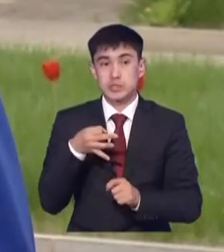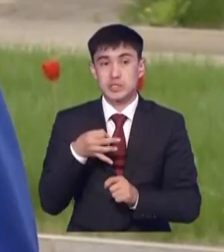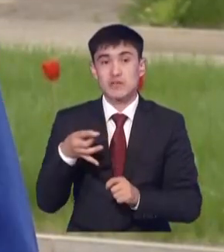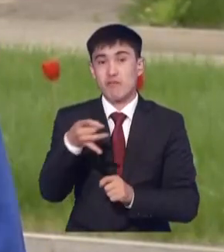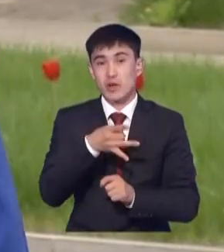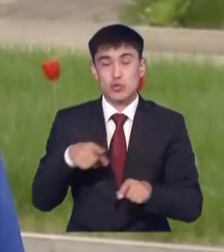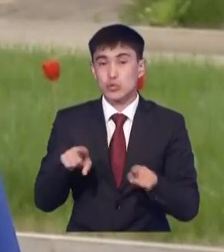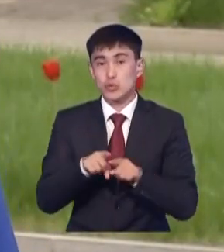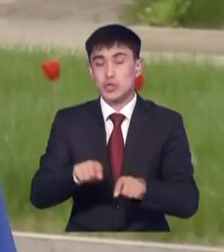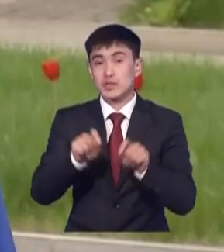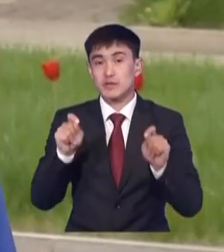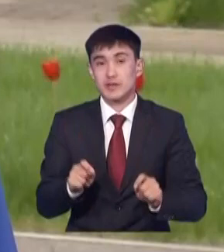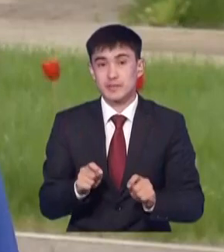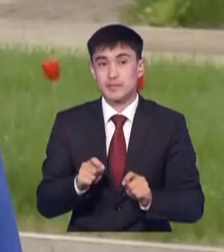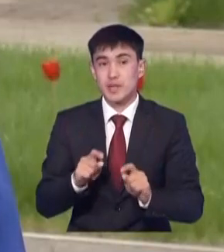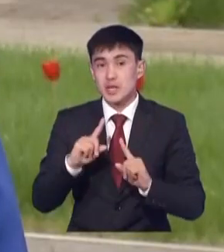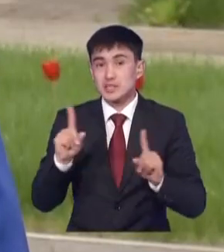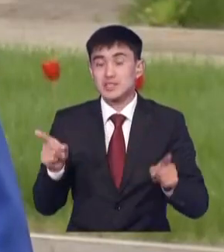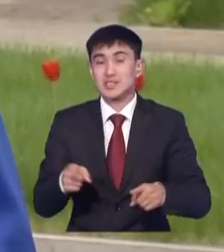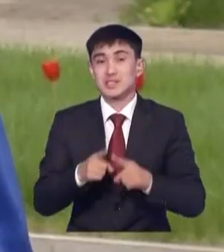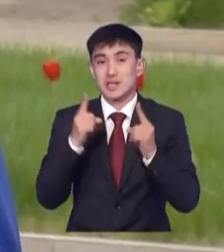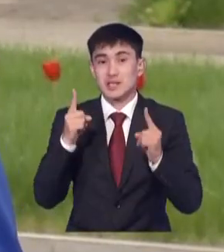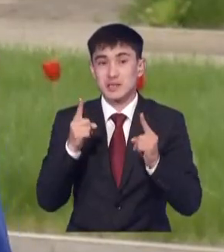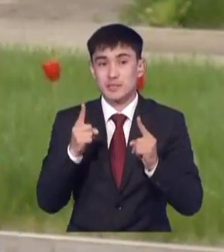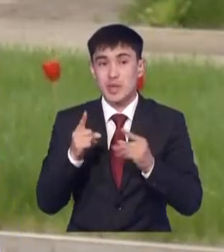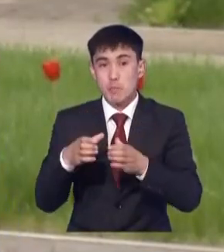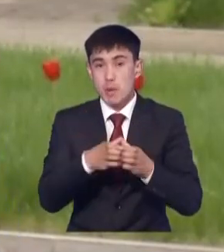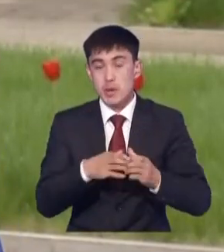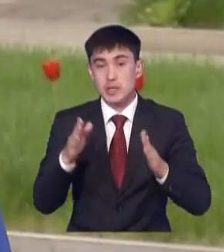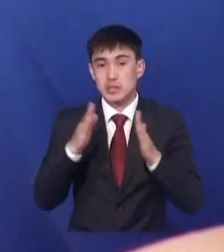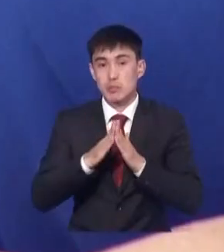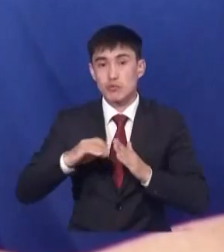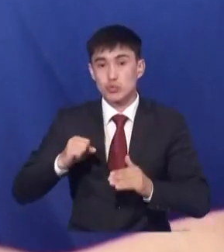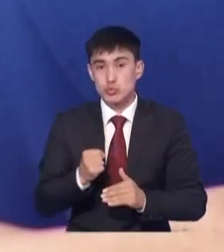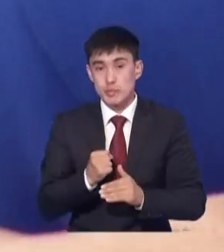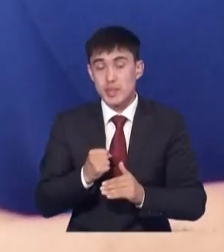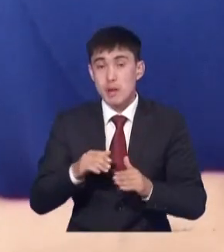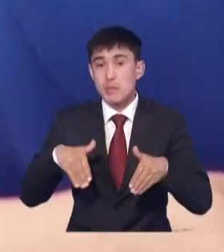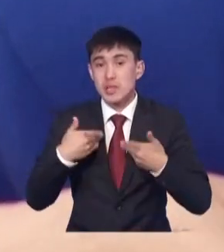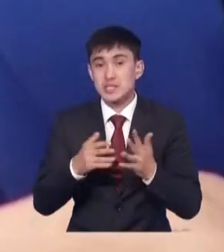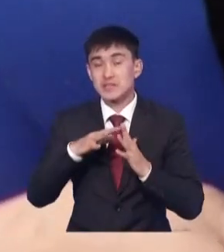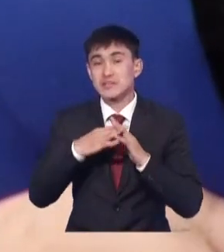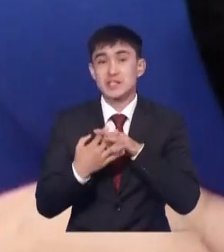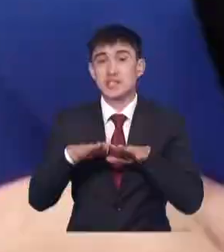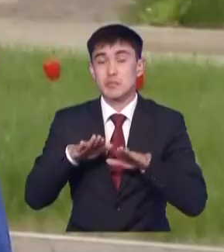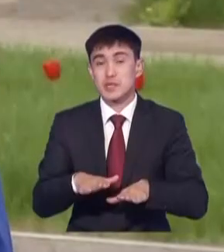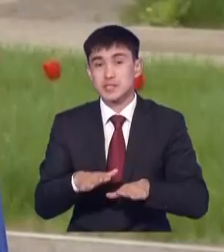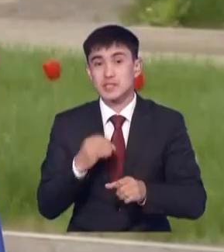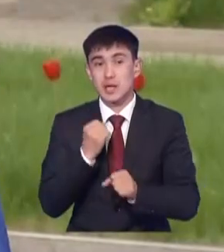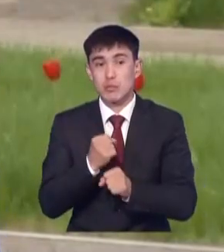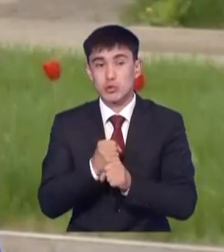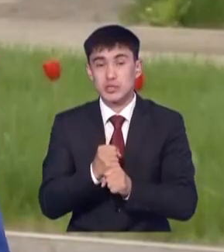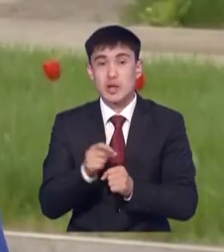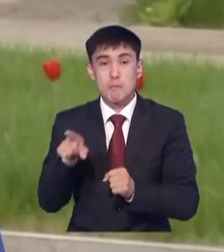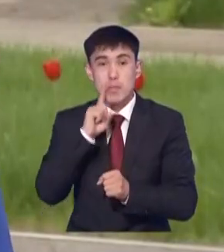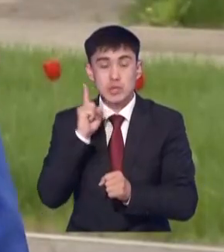в районах открывать, и создание мобильных домов дружбы, предложение в сельской местности работать именно